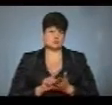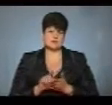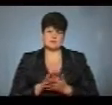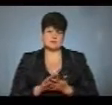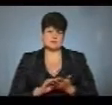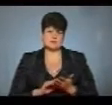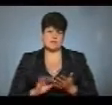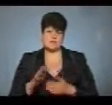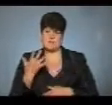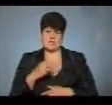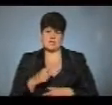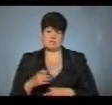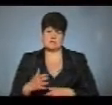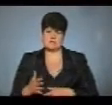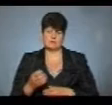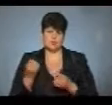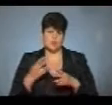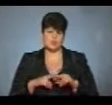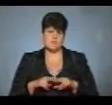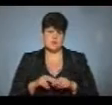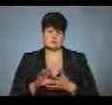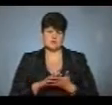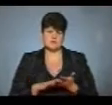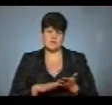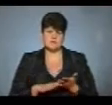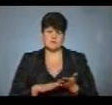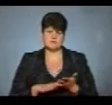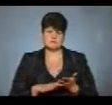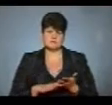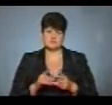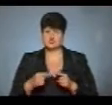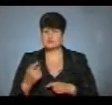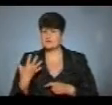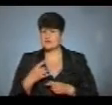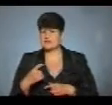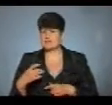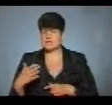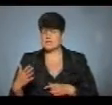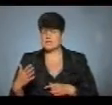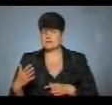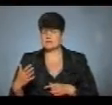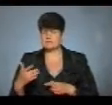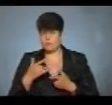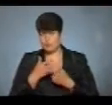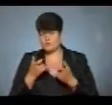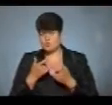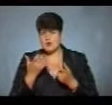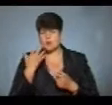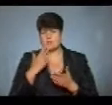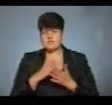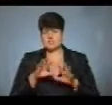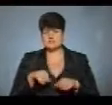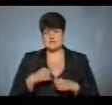заяву, 5 хвилин. Просто паспорт, пишеш заяву і через 5 хвилин повідомляють, коли маєш забрати